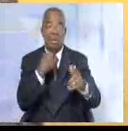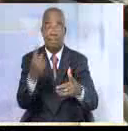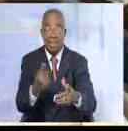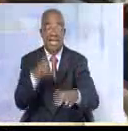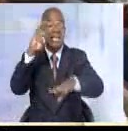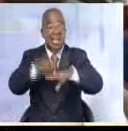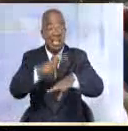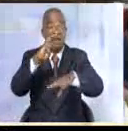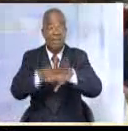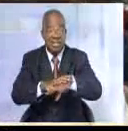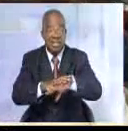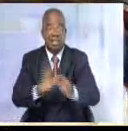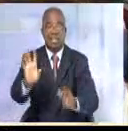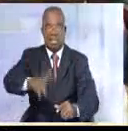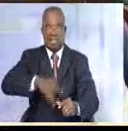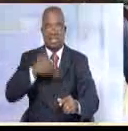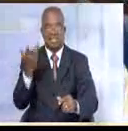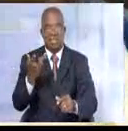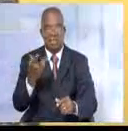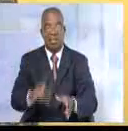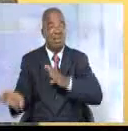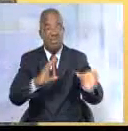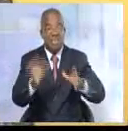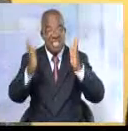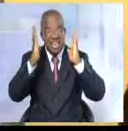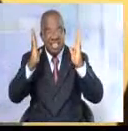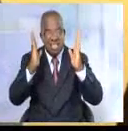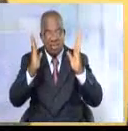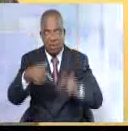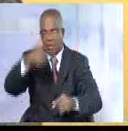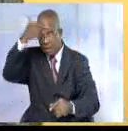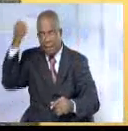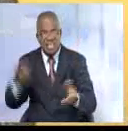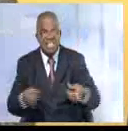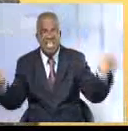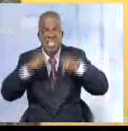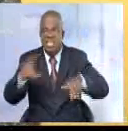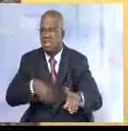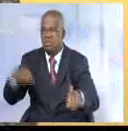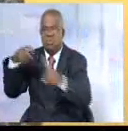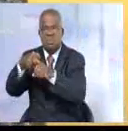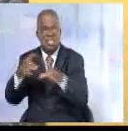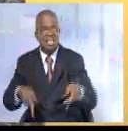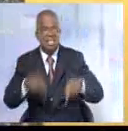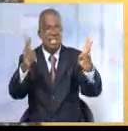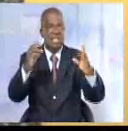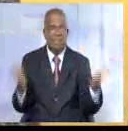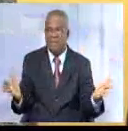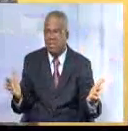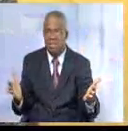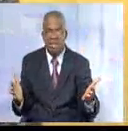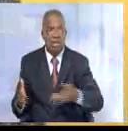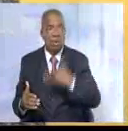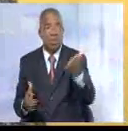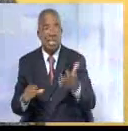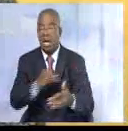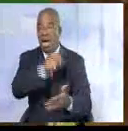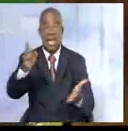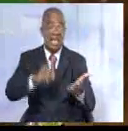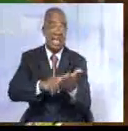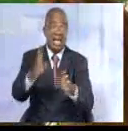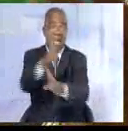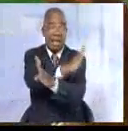vous sensibiliser sur ce point, afin que vous-même, vous fassiez la police au sein de votre